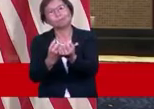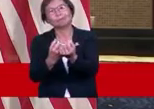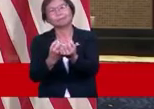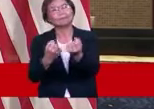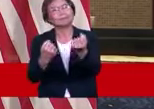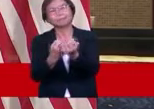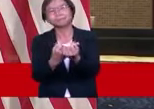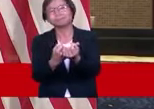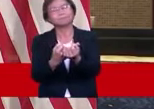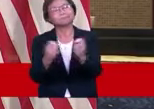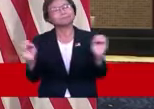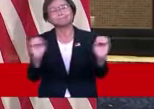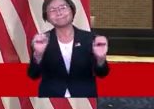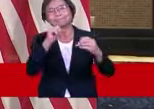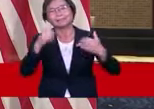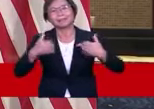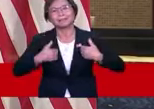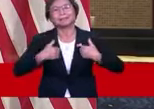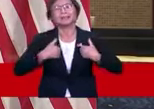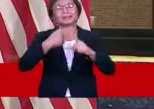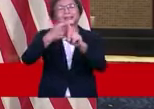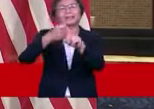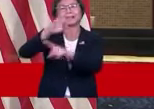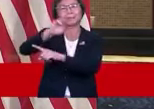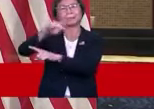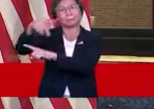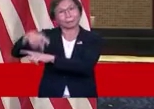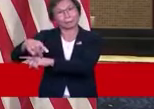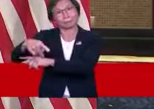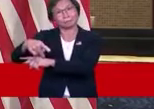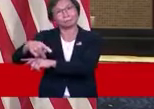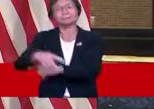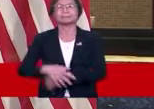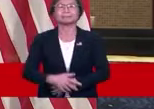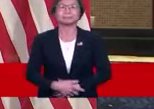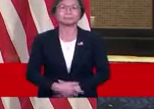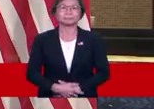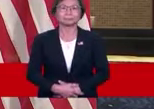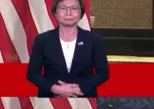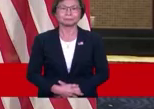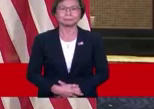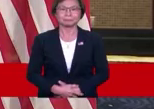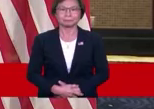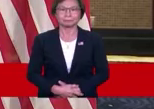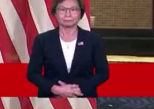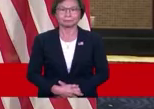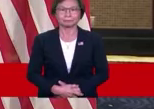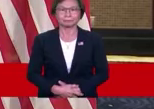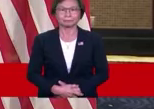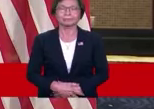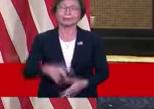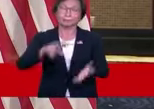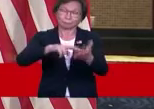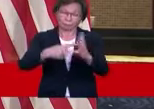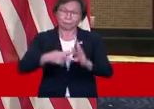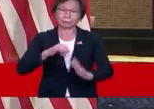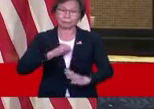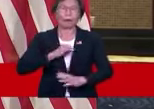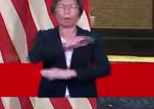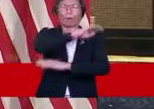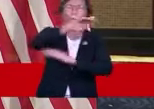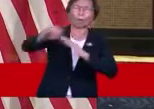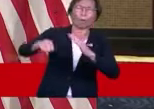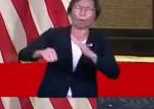ahli dewan rakyat hai hai hal ini bermakna saya dan